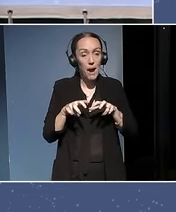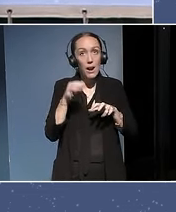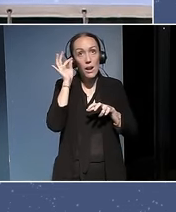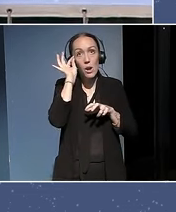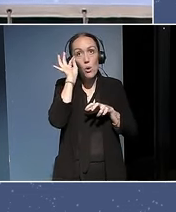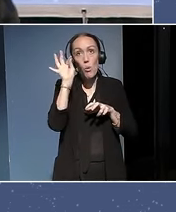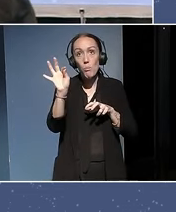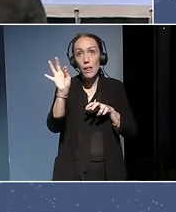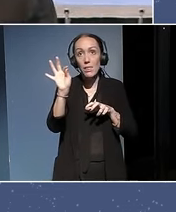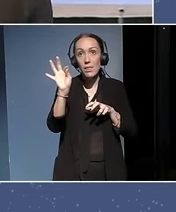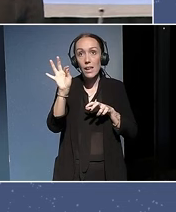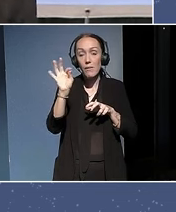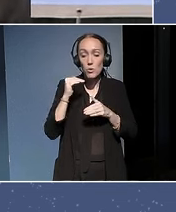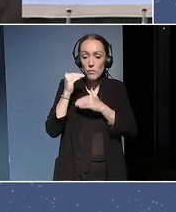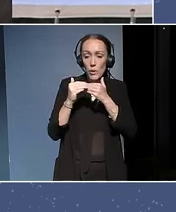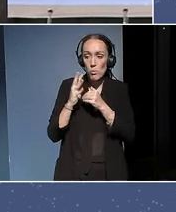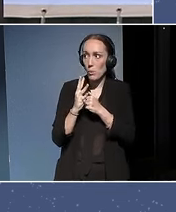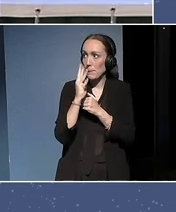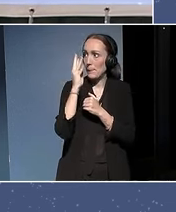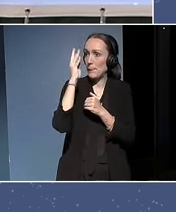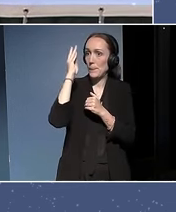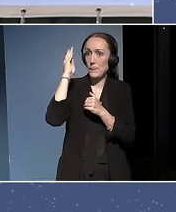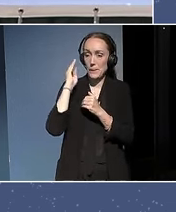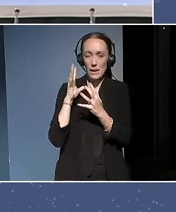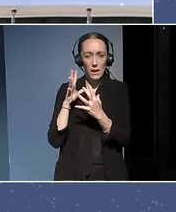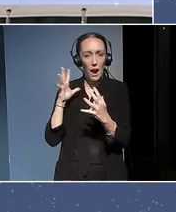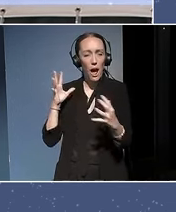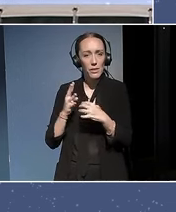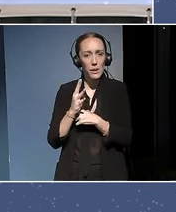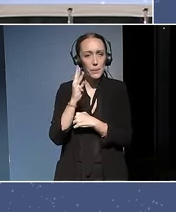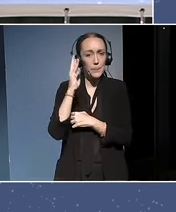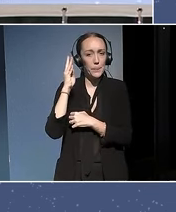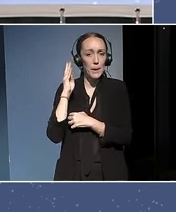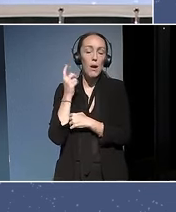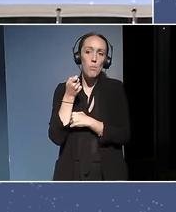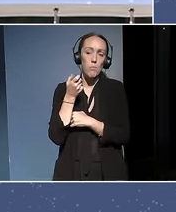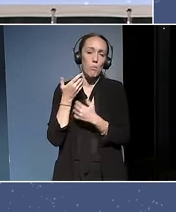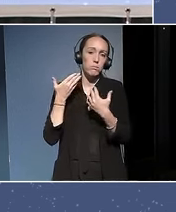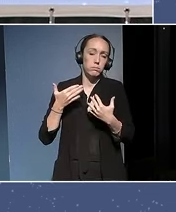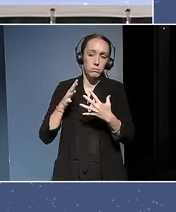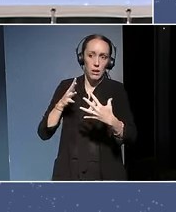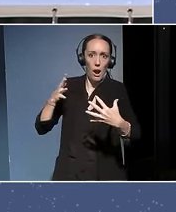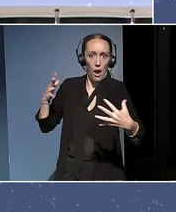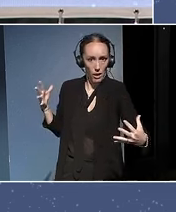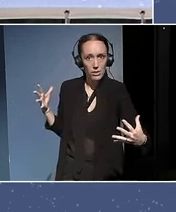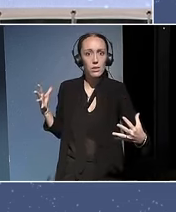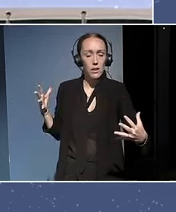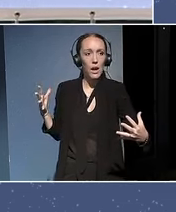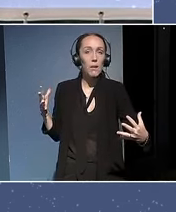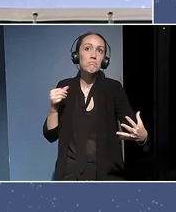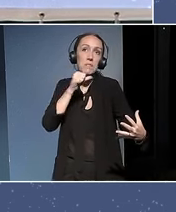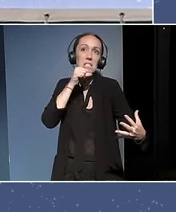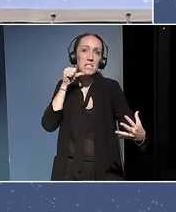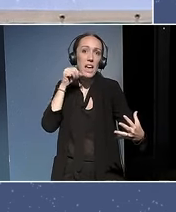una struttura del suo corpo voluminosa e se vogliamo anche ingombrante Mol ingombrante gli serve per tante